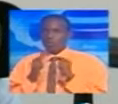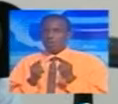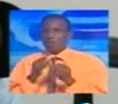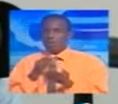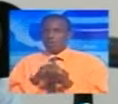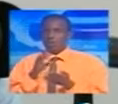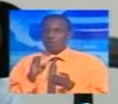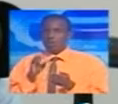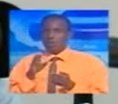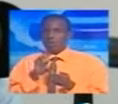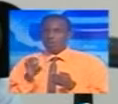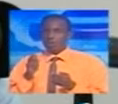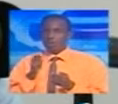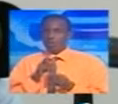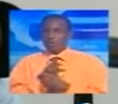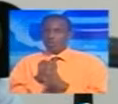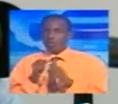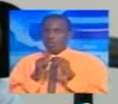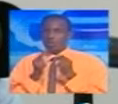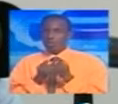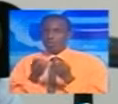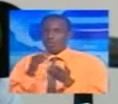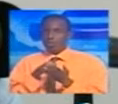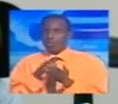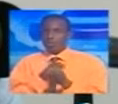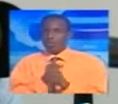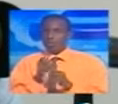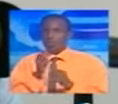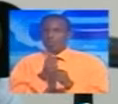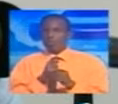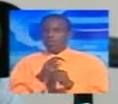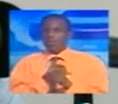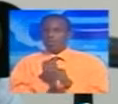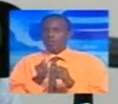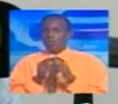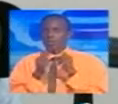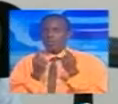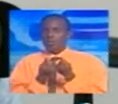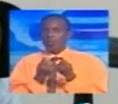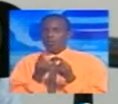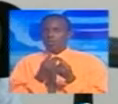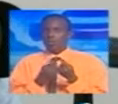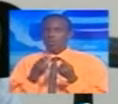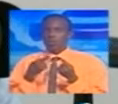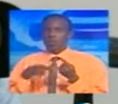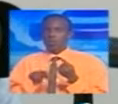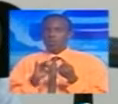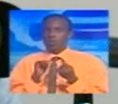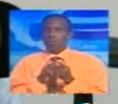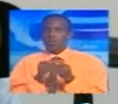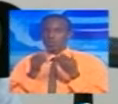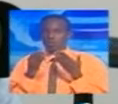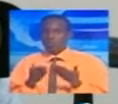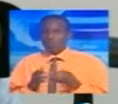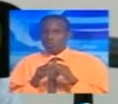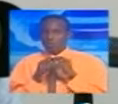etc. Et chaque type de document administratif nécessite une rédaction spécifique et